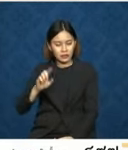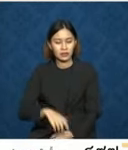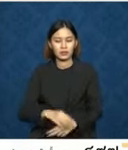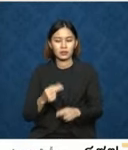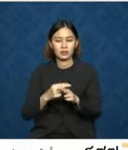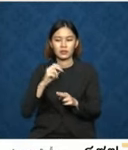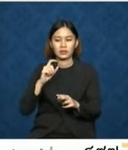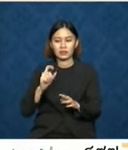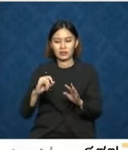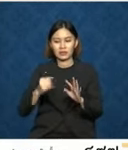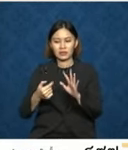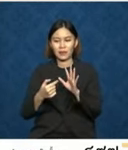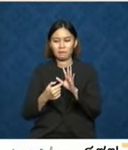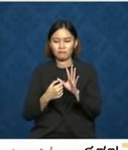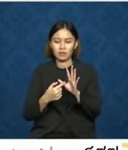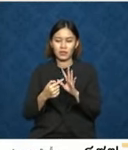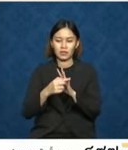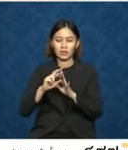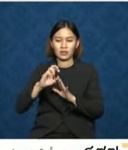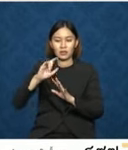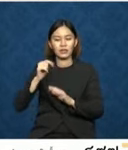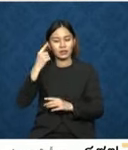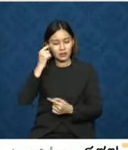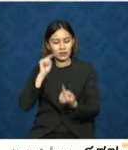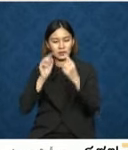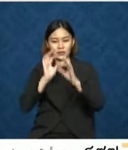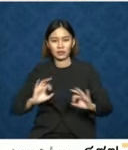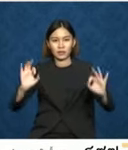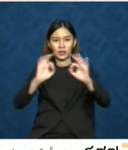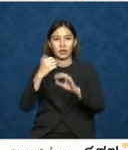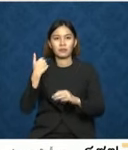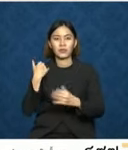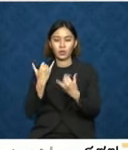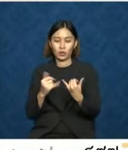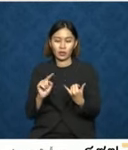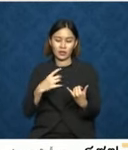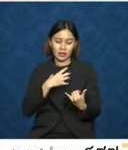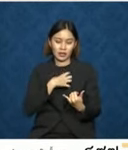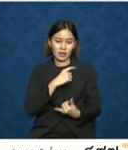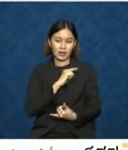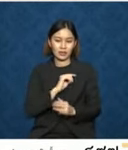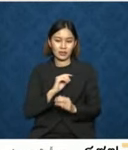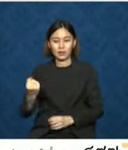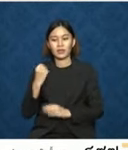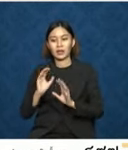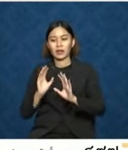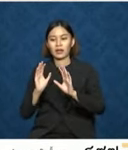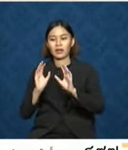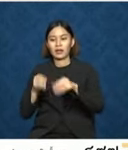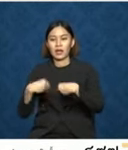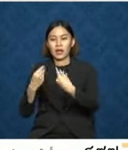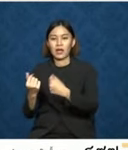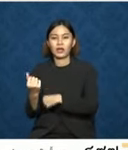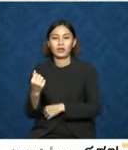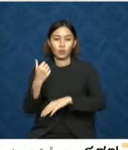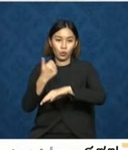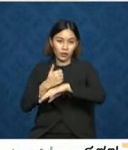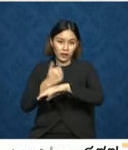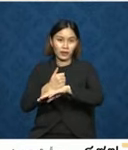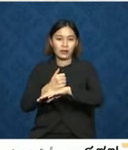โฮยอดซึ่งท่านก็ให้ความสำคัญตรงนี้อยู่แล้วว่าวันนี้อยากให้ท่านมอบหมายอำนาจนั้นลงให้ผู้ว่าเลยว่าถ้า